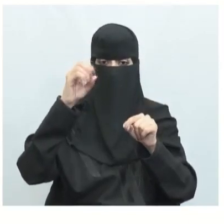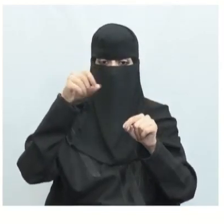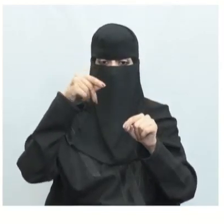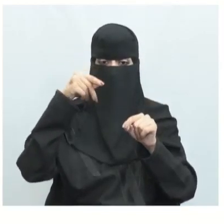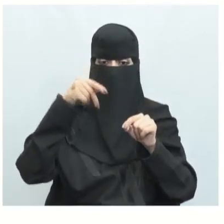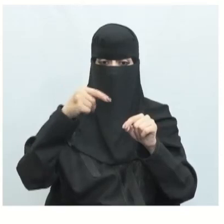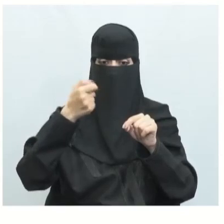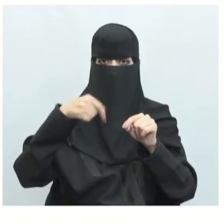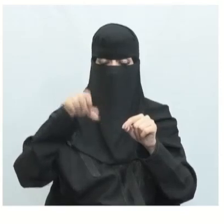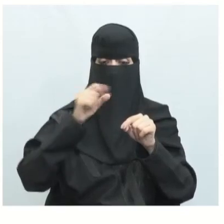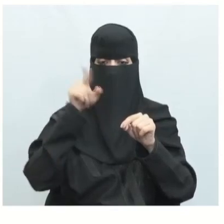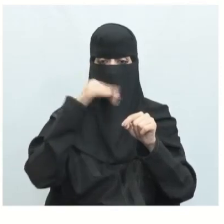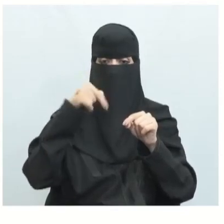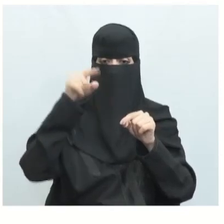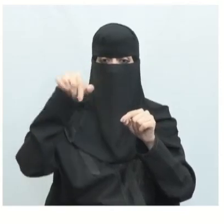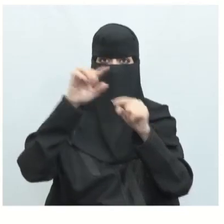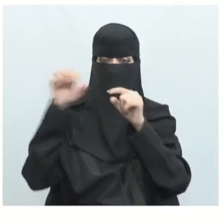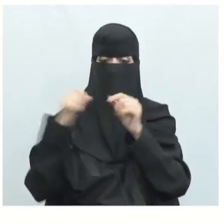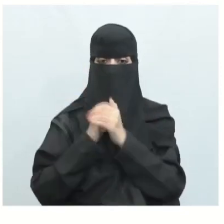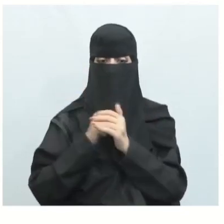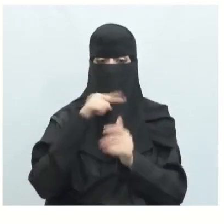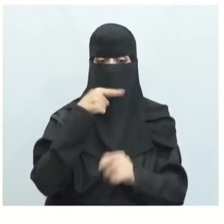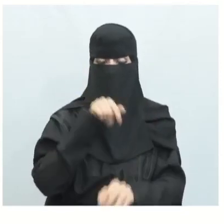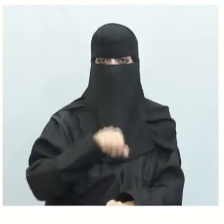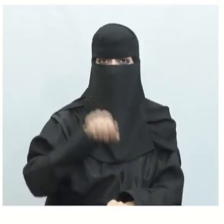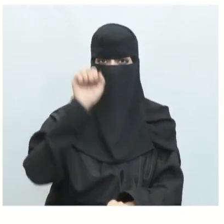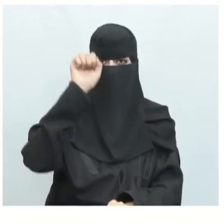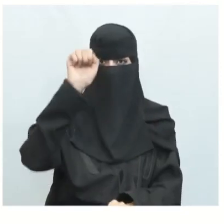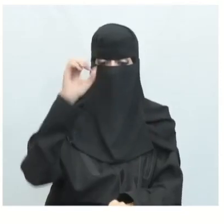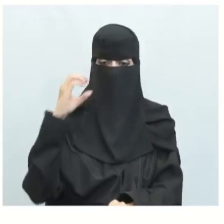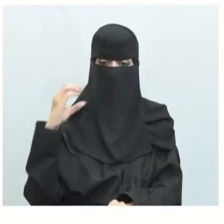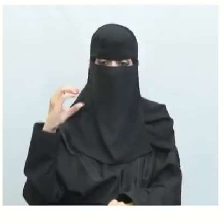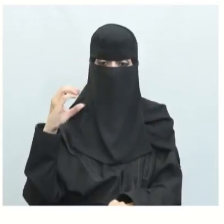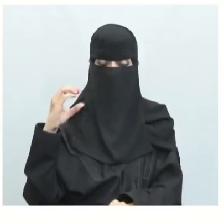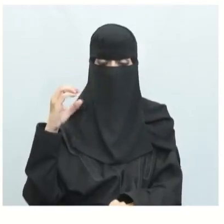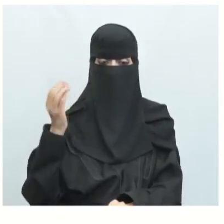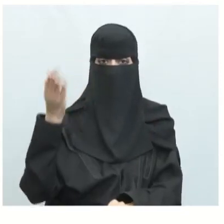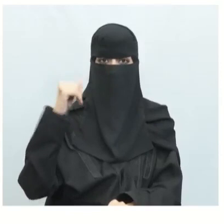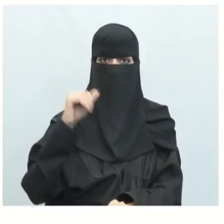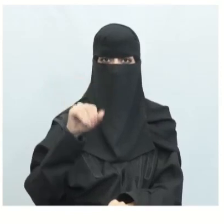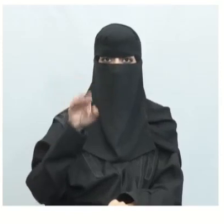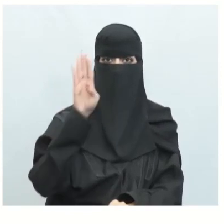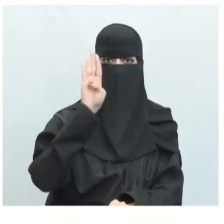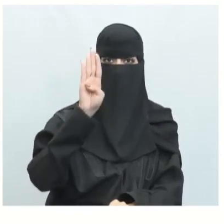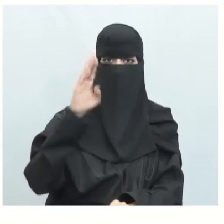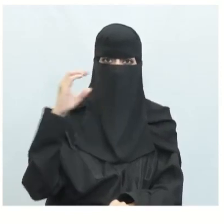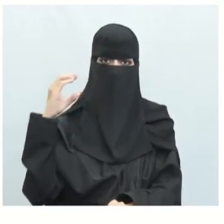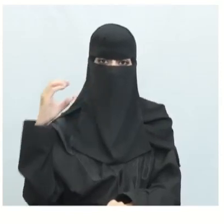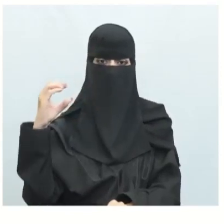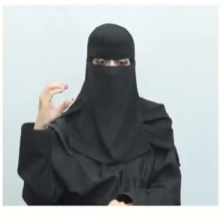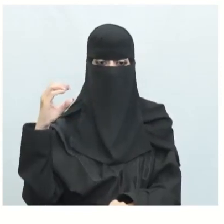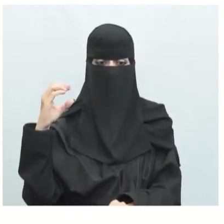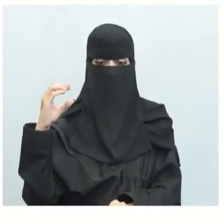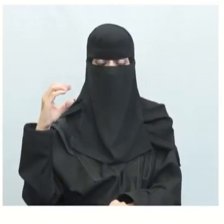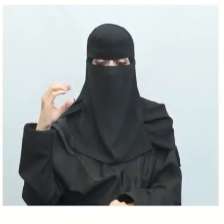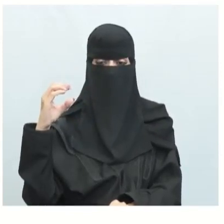حدثني عن النقطه الثانيه او الرابط الثاني اي س بهذا الشكل ثم بي س الرابط